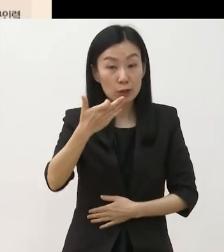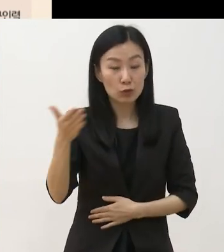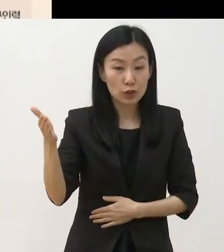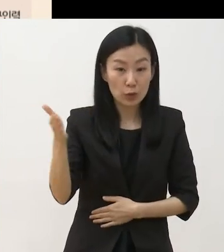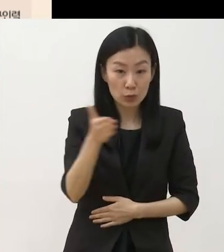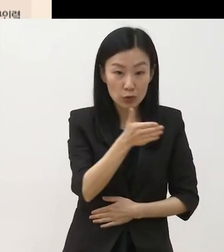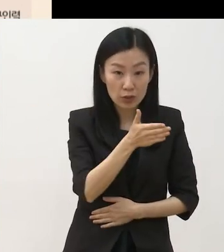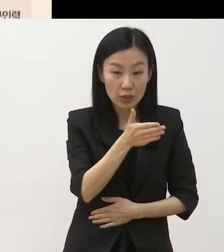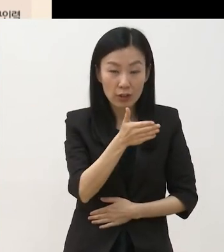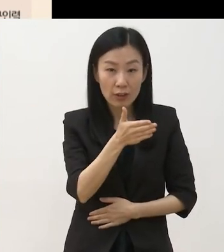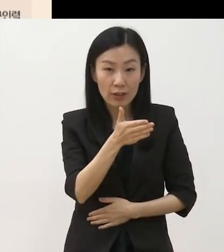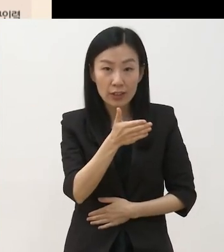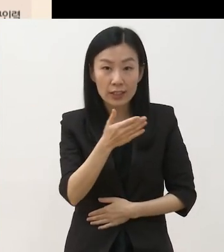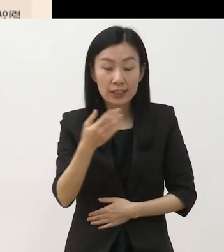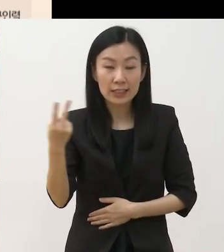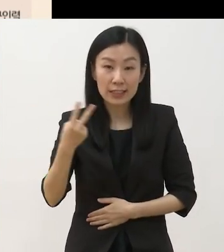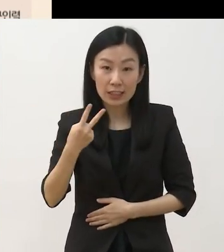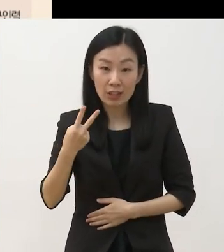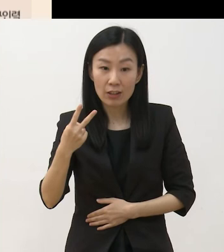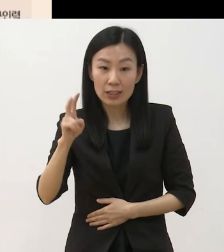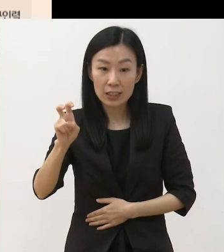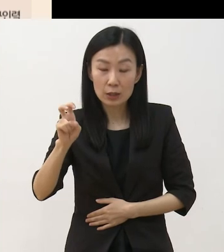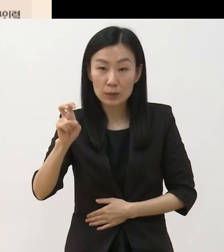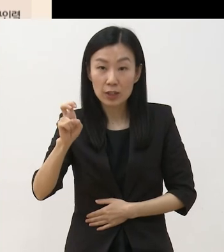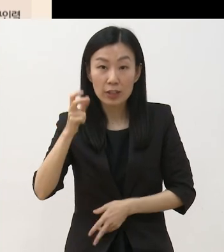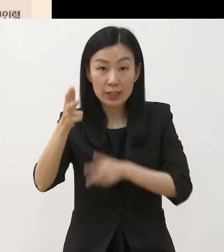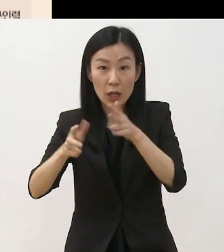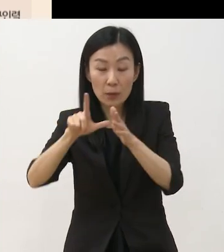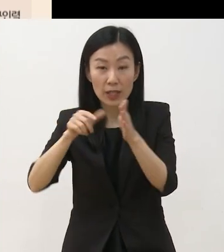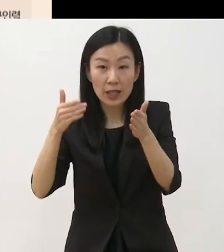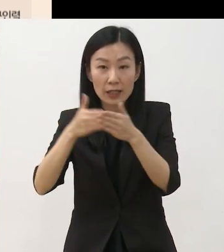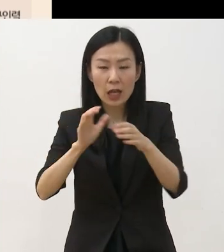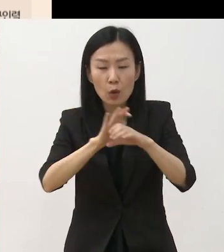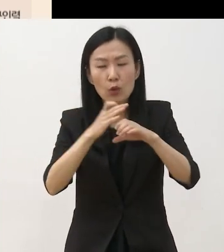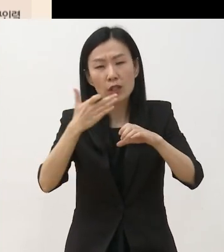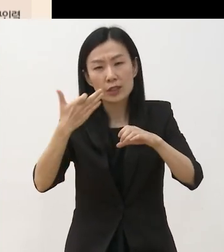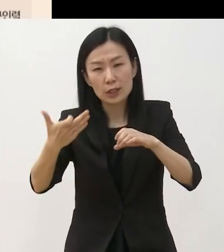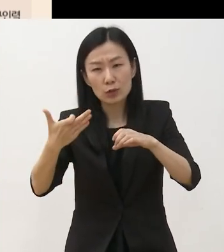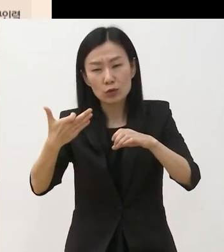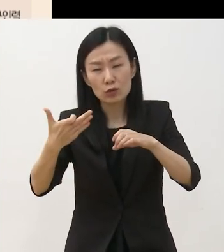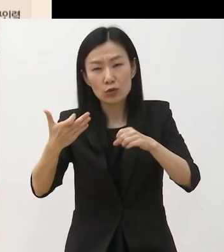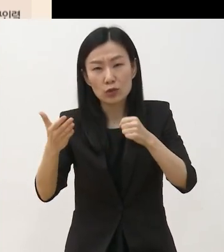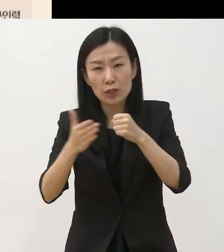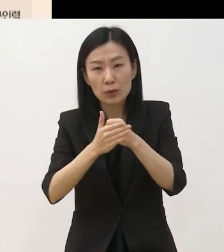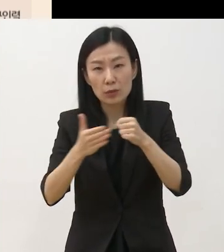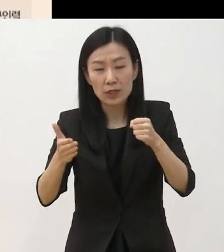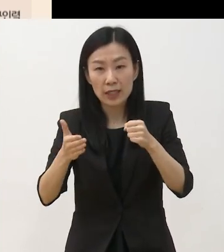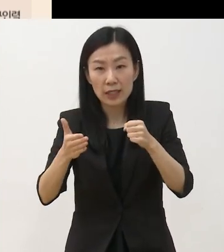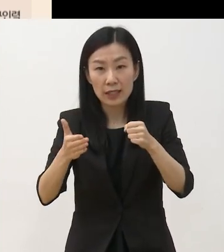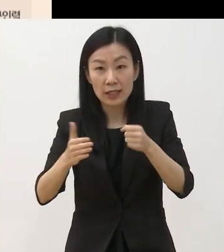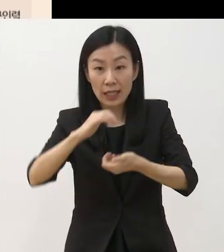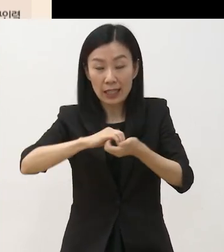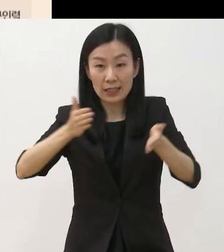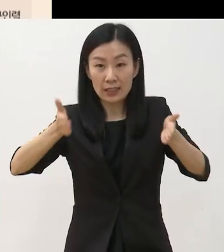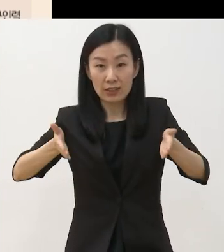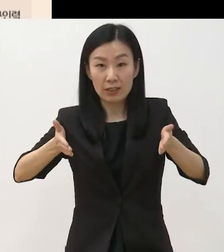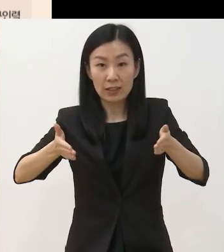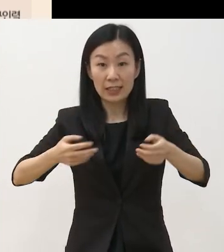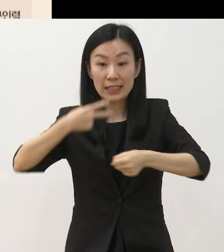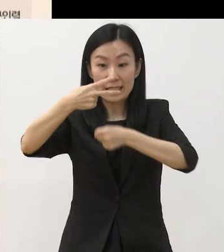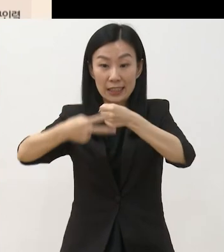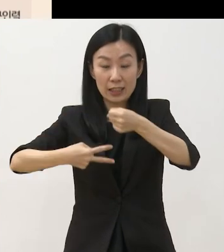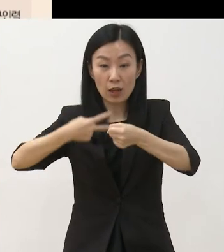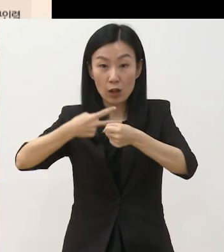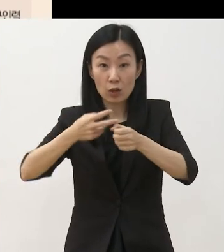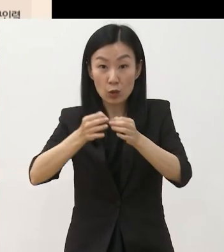2019년도부터 20년 사업까지 코로나19의 영향을 한시적으로 적용을 해서 2년까지 상근